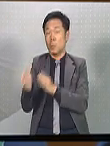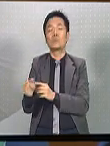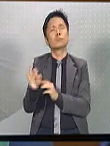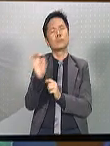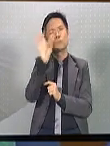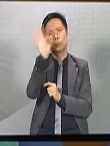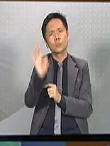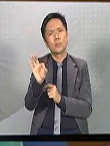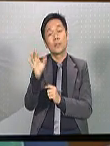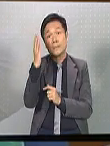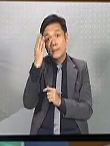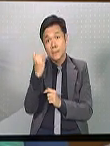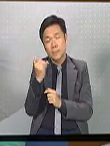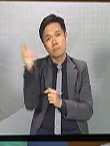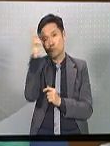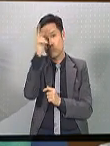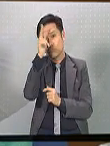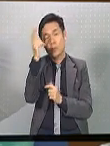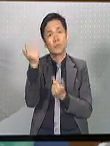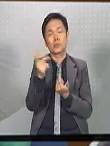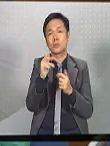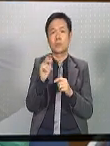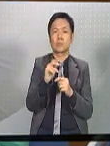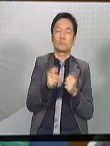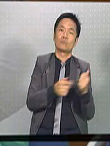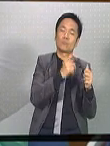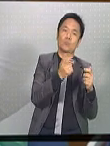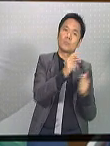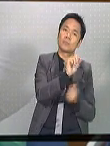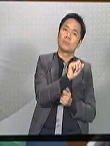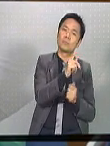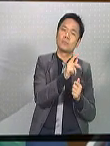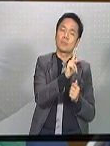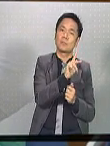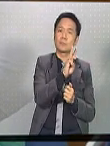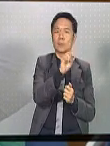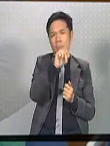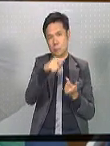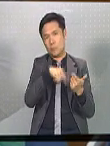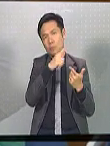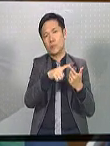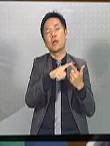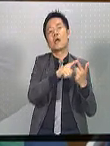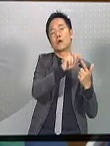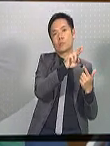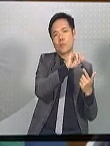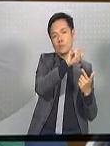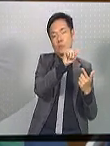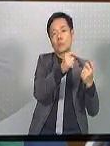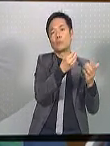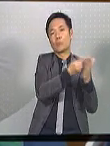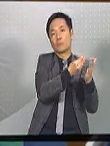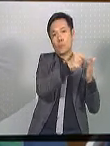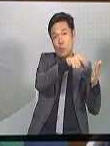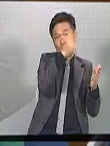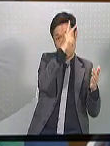bertanya kenapa kerajaan tidak memanfaatkan hal simpan dan garis dikumpulan uang amanah negara dan juga Rizal negara instead of winter rakyat warga MB